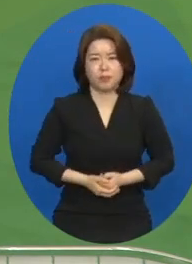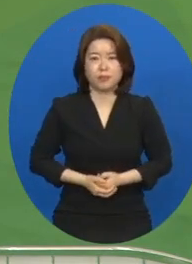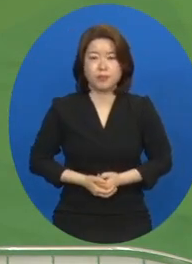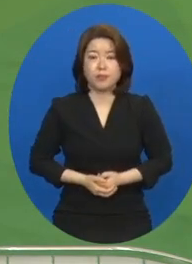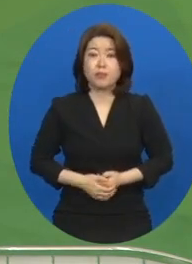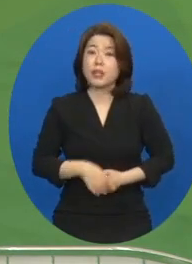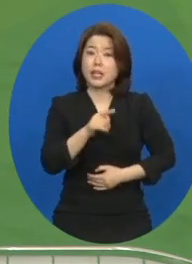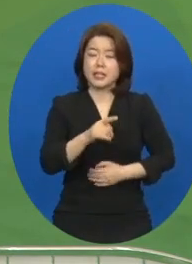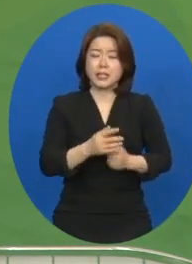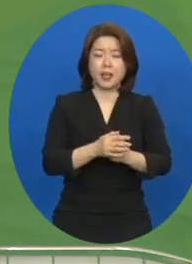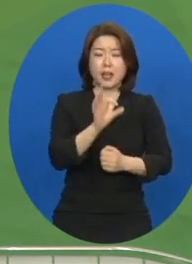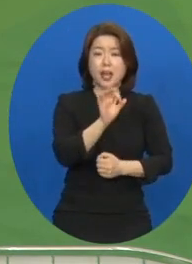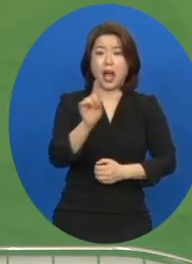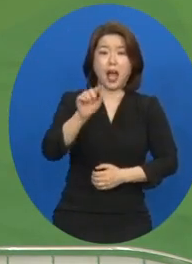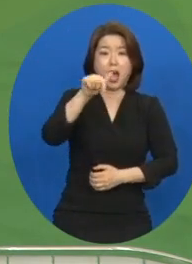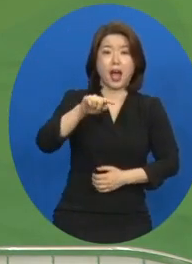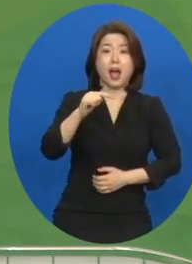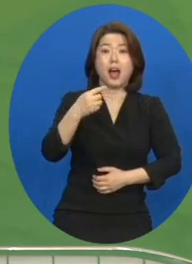이게